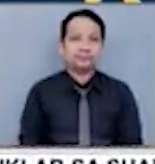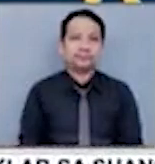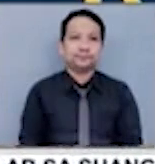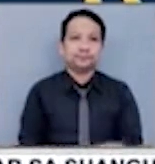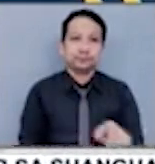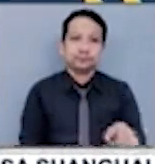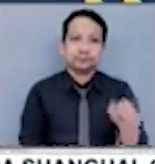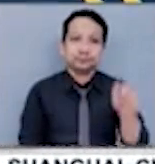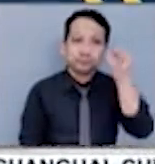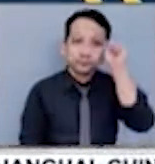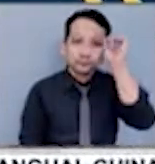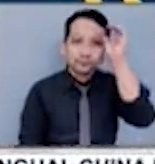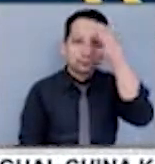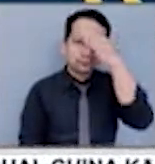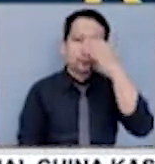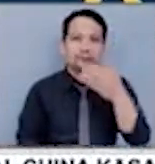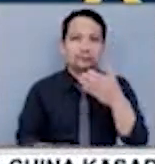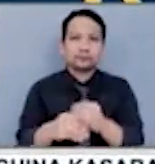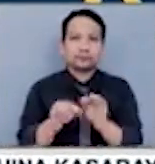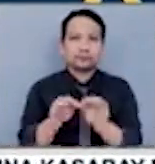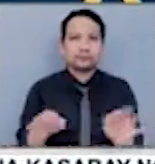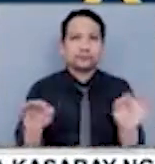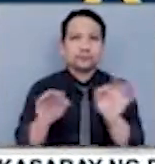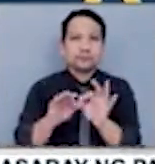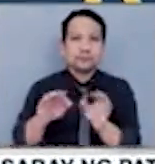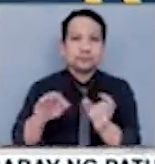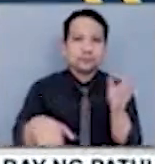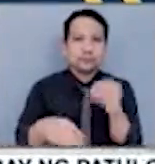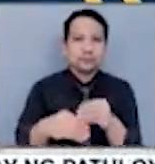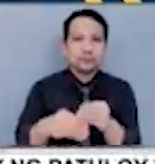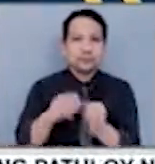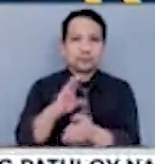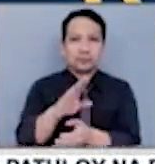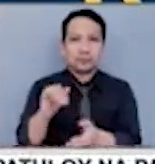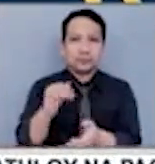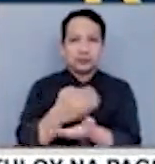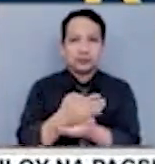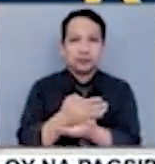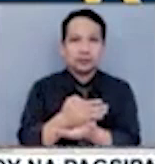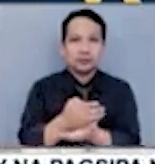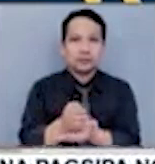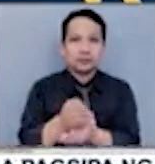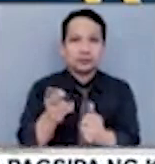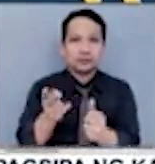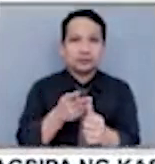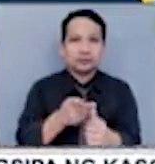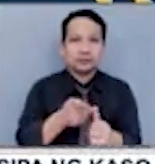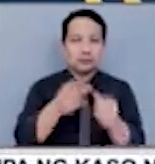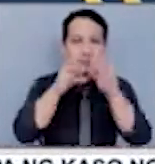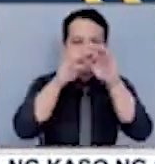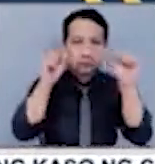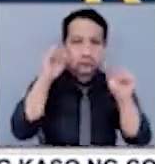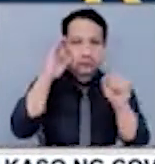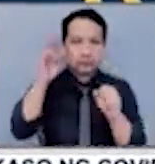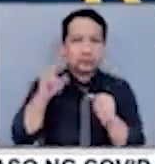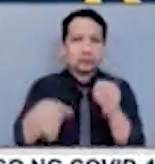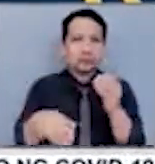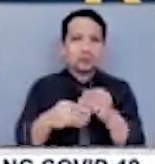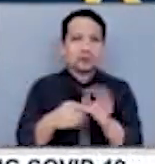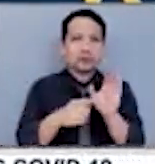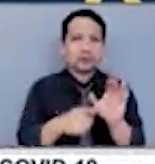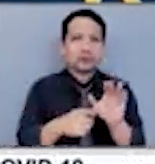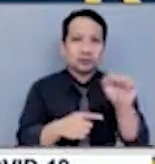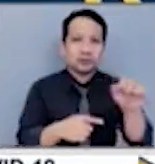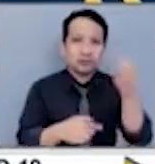Peter Cayetano, dapat na nakaayon ang Bicameral Conference Committee sa mga prioridad ng Marcos Administration. Pabor naman ang senador